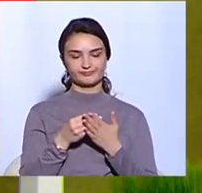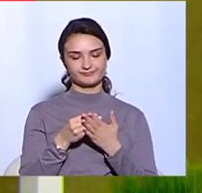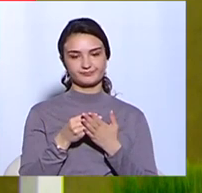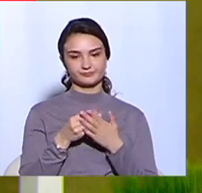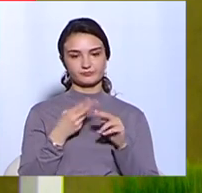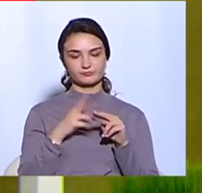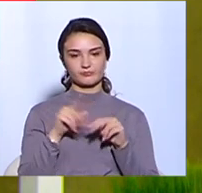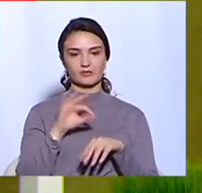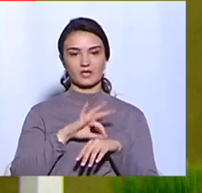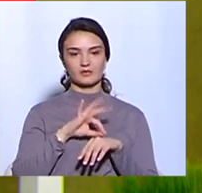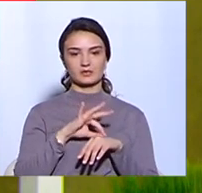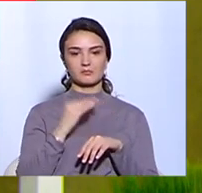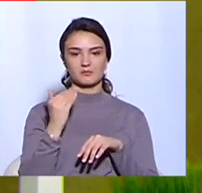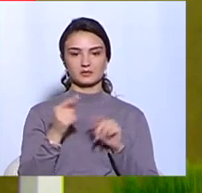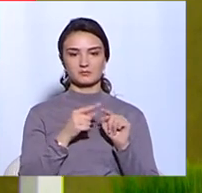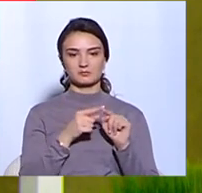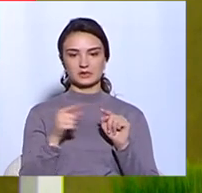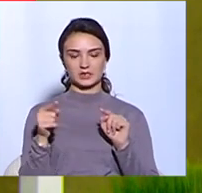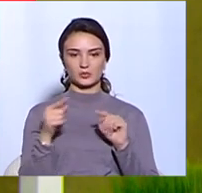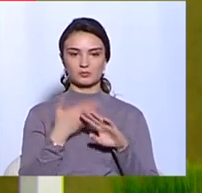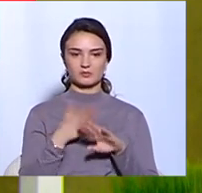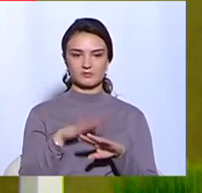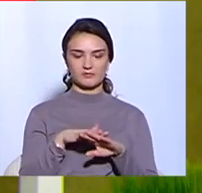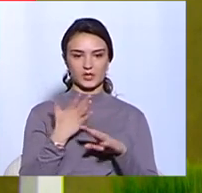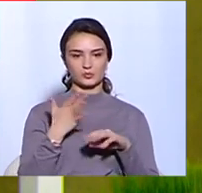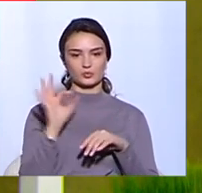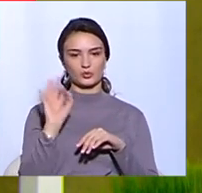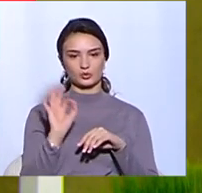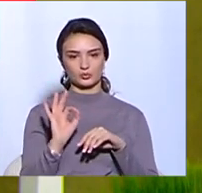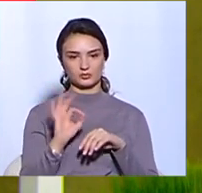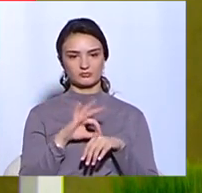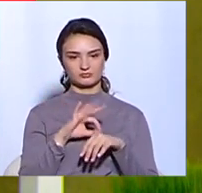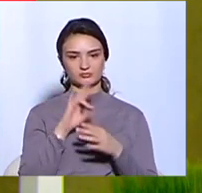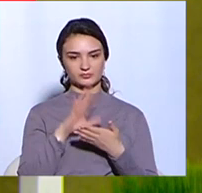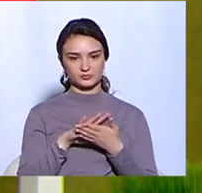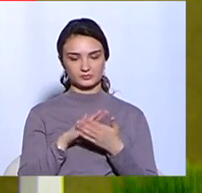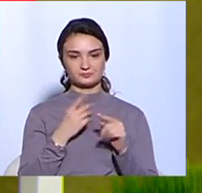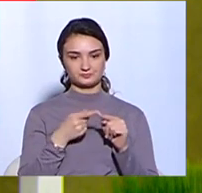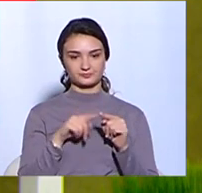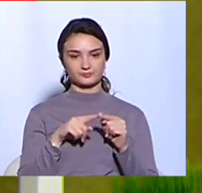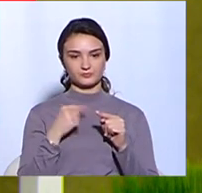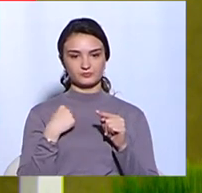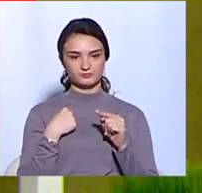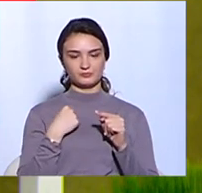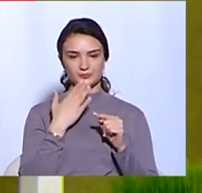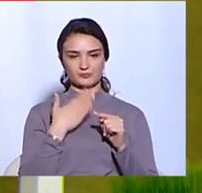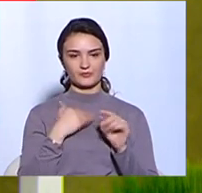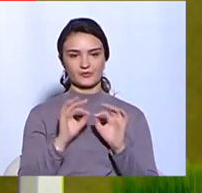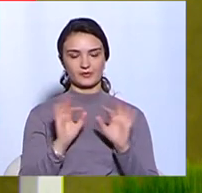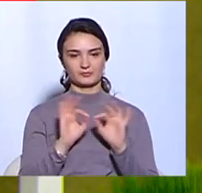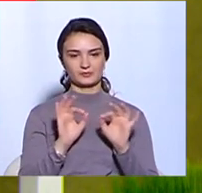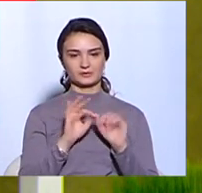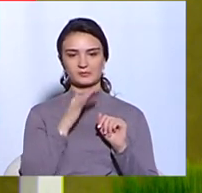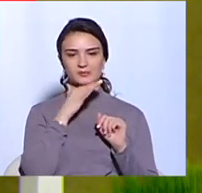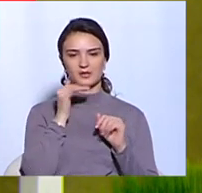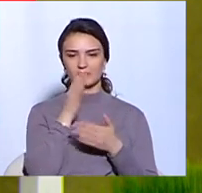არა. დაავადება თამისი მიმდინარეობით მწვავეა თუ ქრონიკული და ასე შემდეგ. თუმცა ჩვენ საგანგებოდ გამოვყოფთ ხოლმე